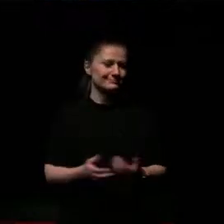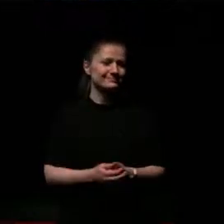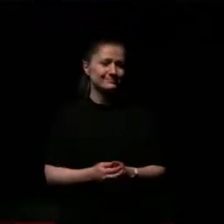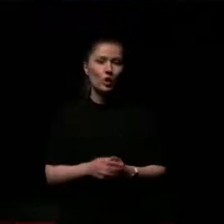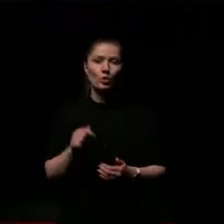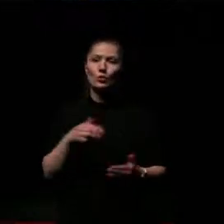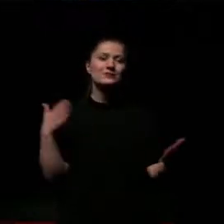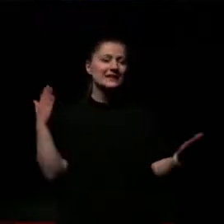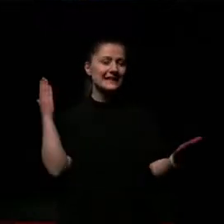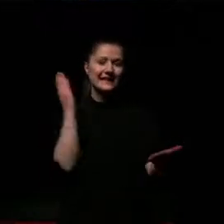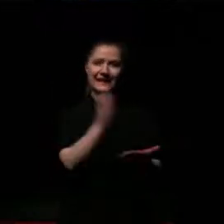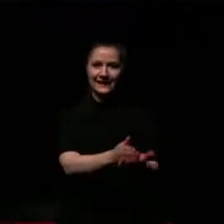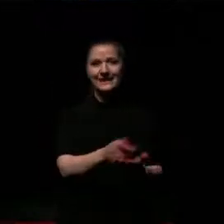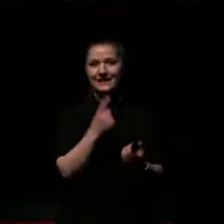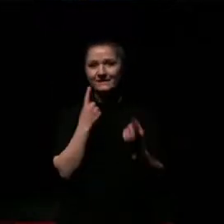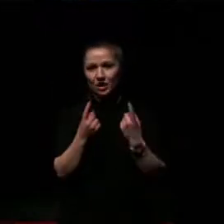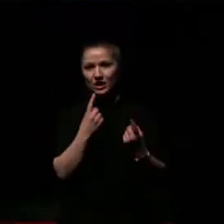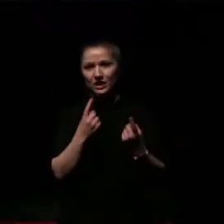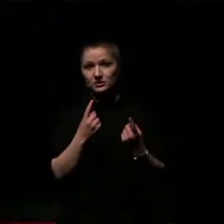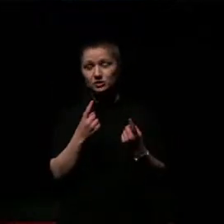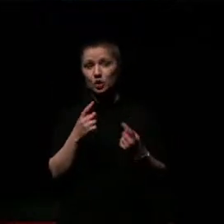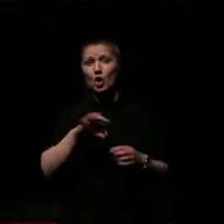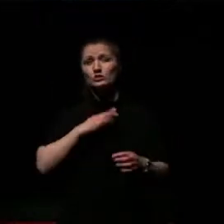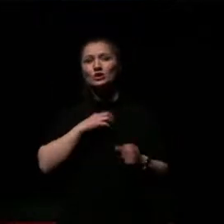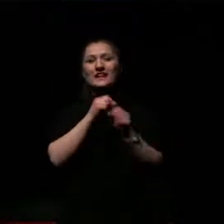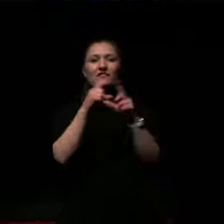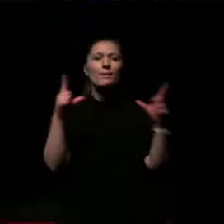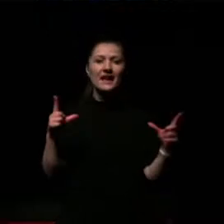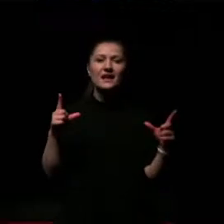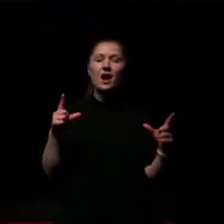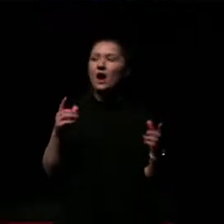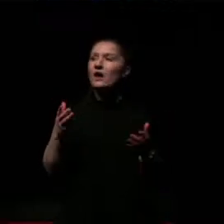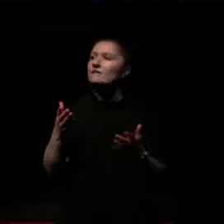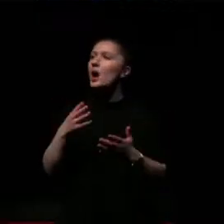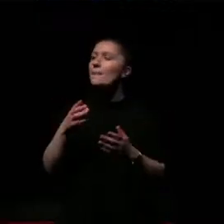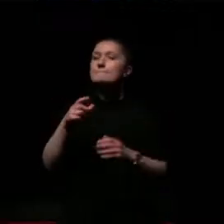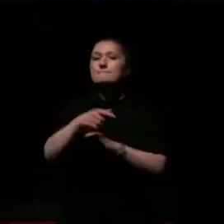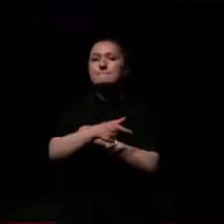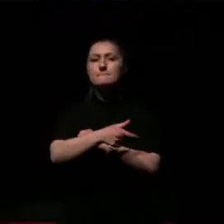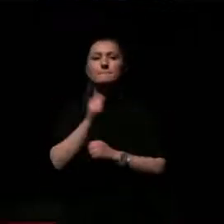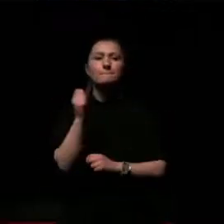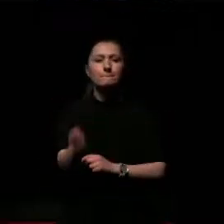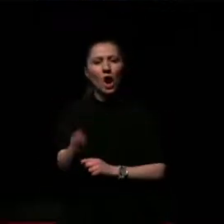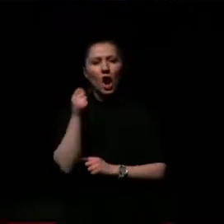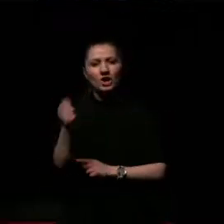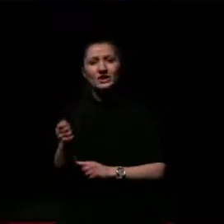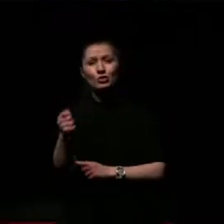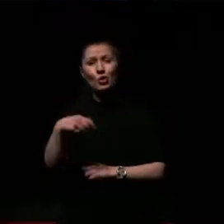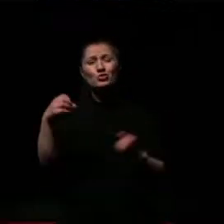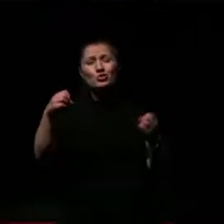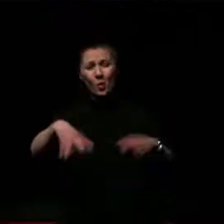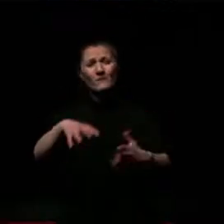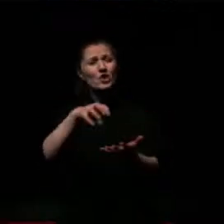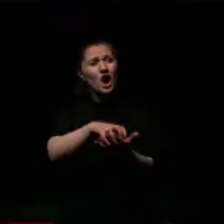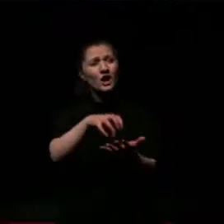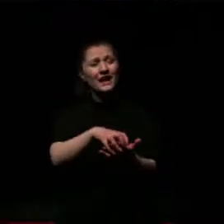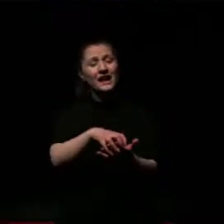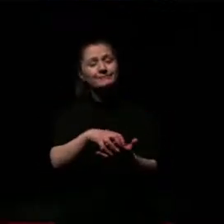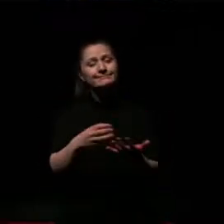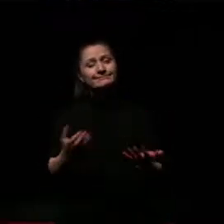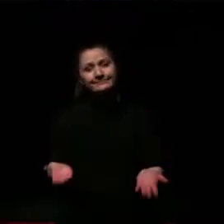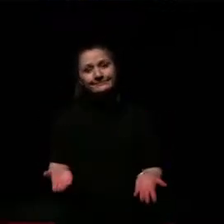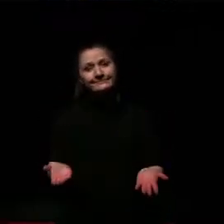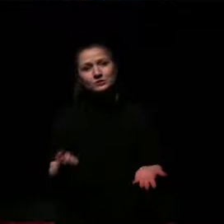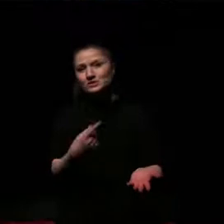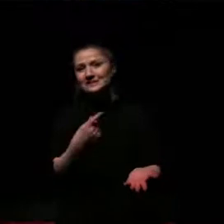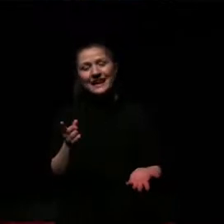til valg. Før vi går til valget, så vil jeg bare informere om jeg har fått en beskjed fra baren. De dessverre helt tom for kaka, så dere som har bestilt kaka, som ikke